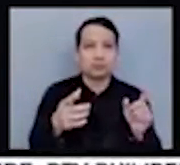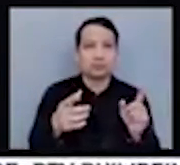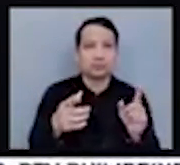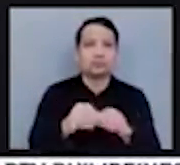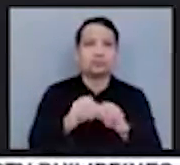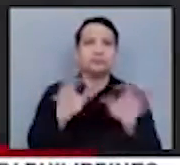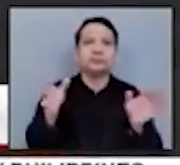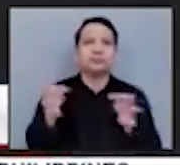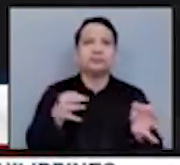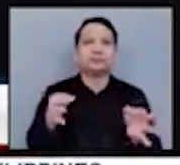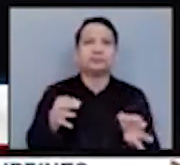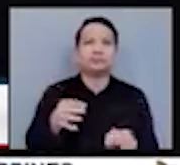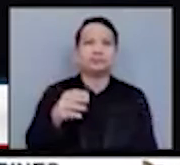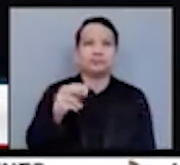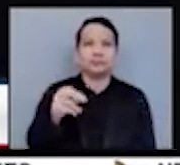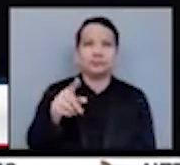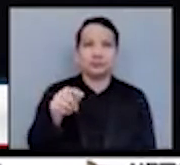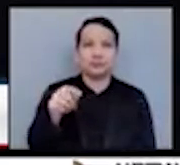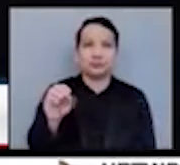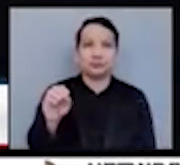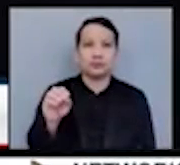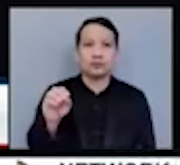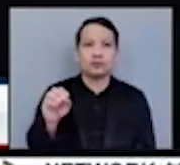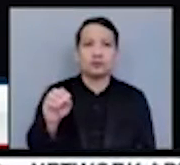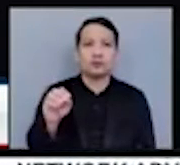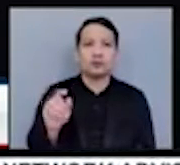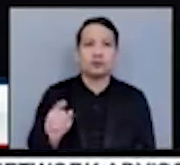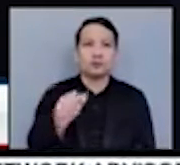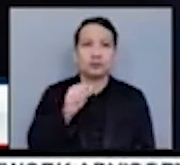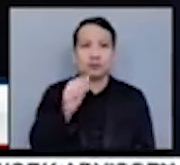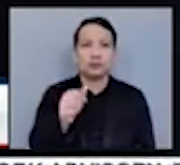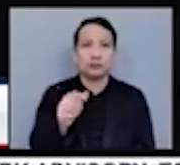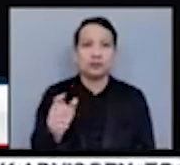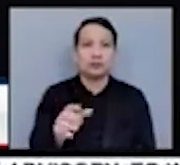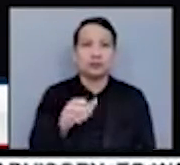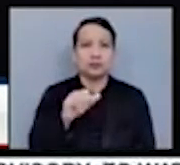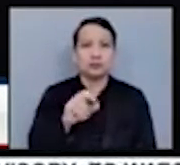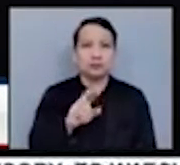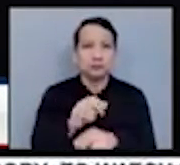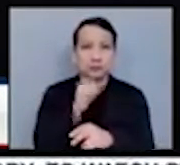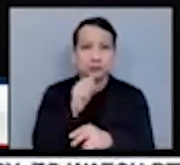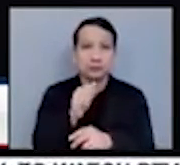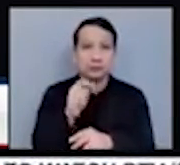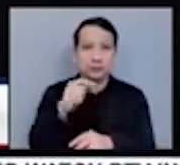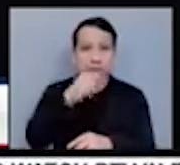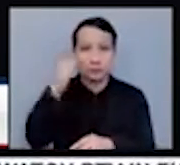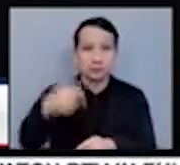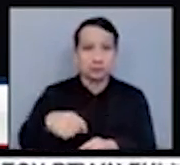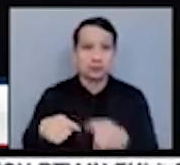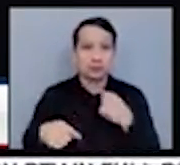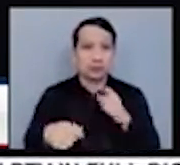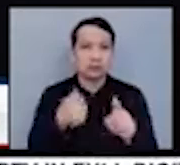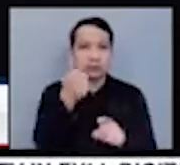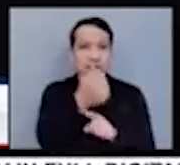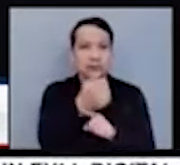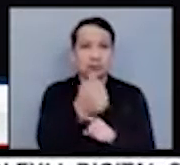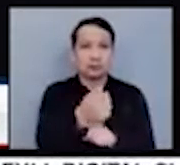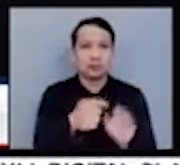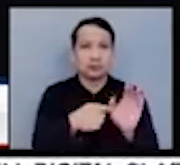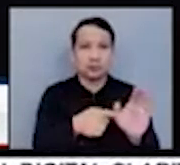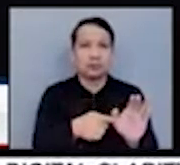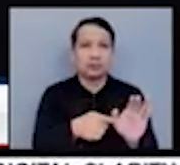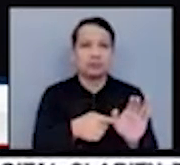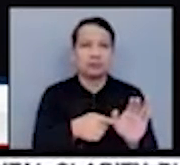NATO Secretary General Jens Stoltenberg na hindi ito kasalanan ng Ukraine. Sa halip, sinisi ni Stoltenberg ang Russia dahil